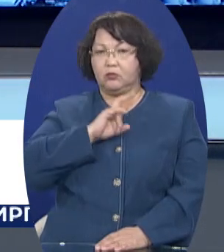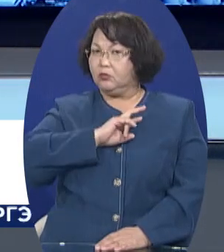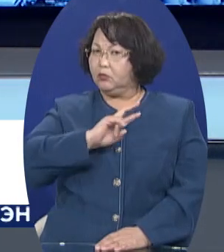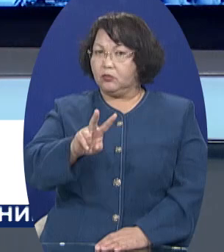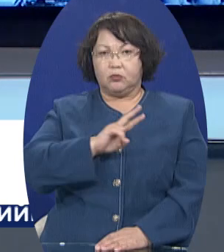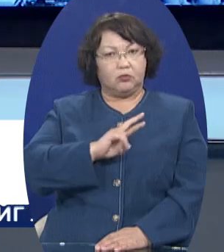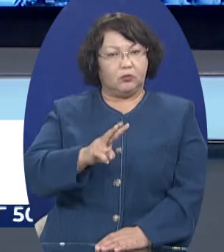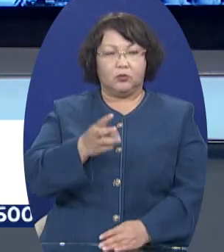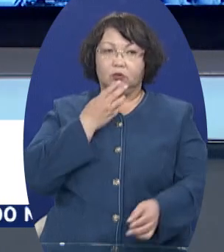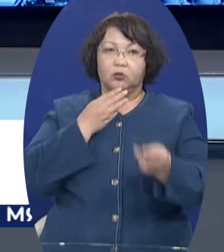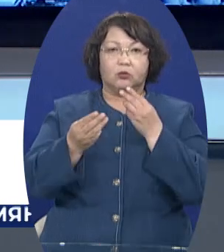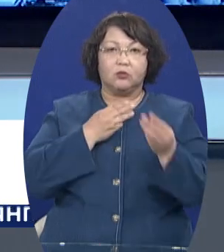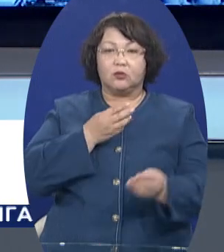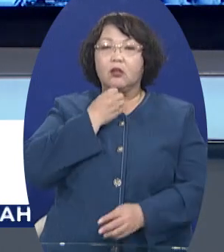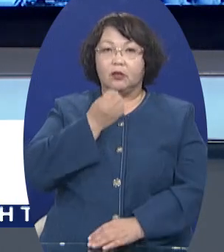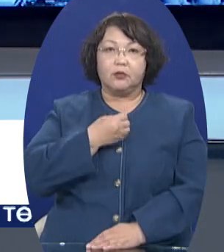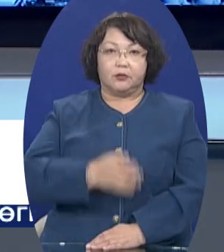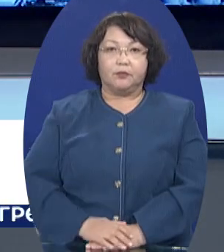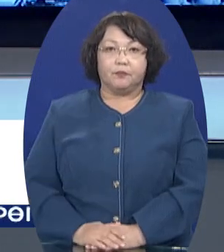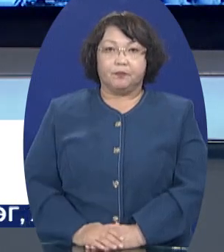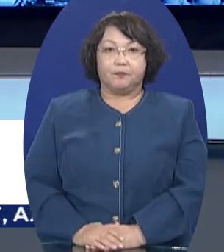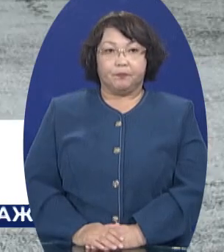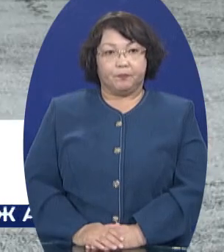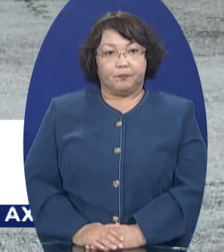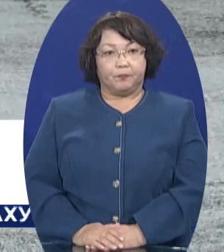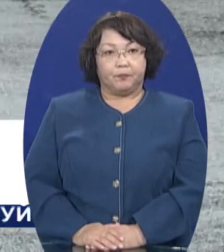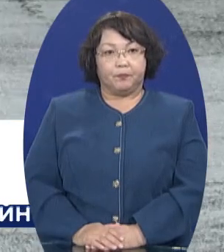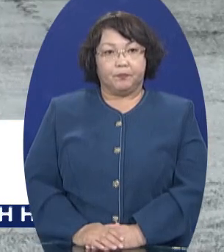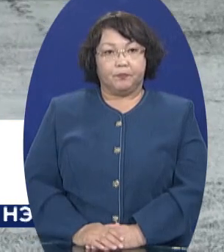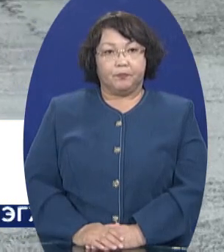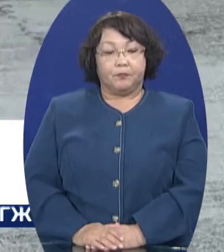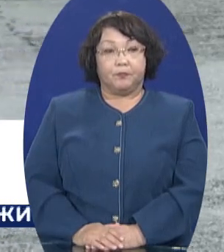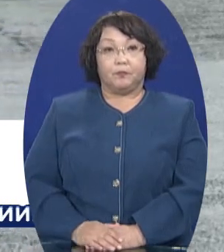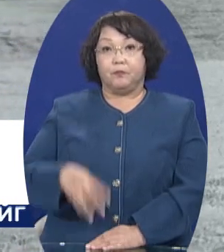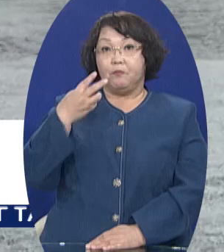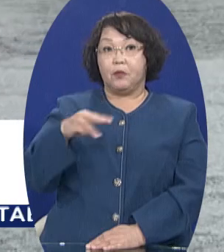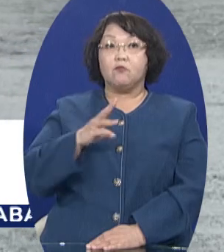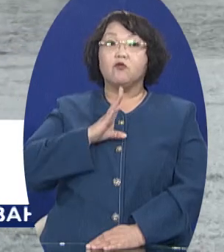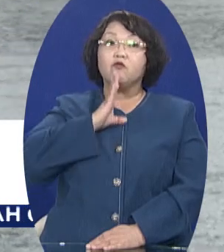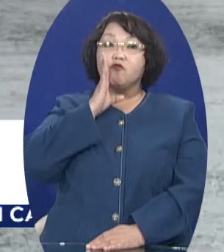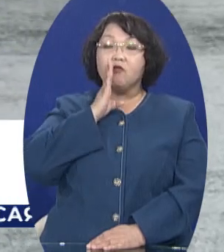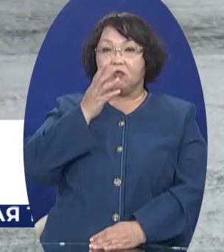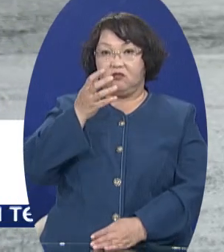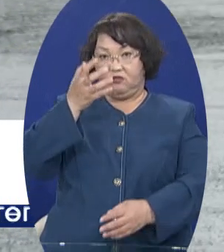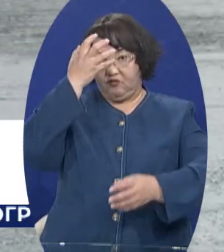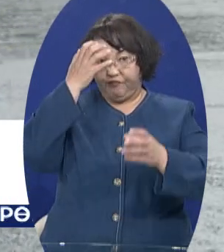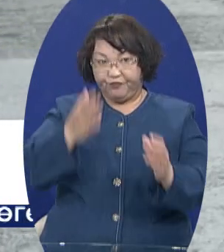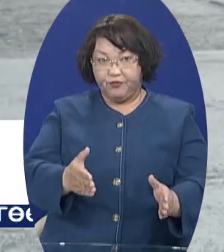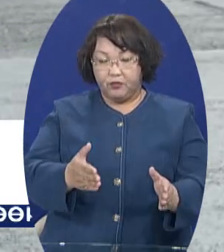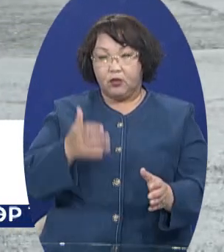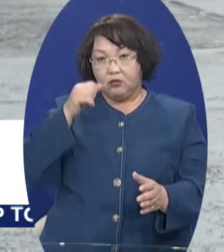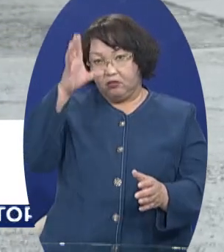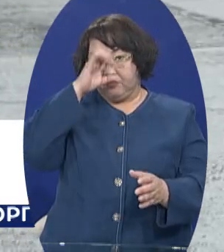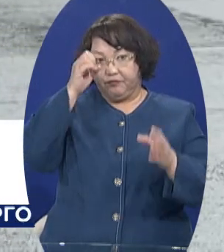эсэргүүцэн шүүмжлэлтэй хандаж байгаагаа энэ зуур илэрхийллээ. Мягмар гаргийн өглөө тус шийдвэрийг зарласны дараа ерөнхий